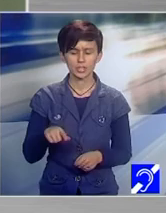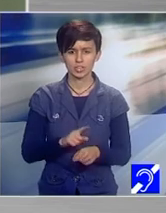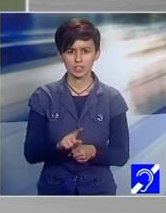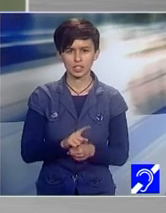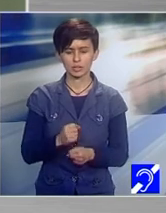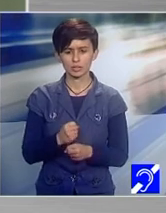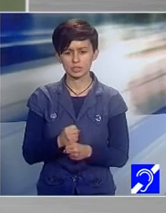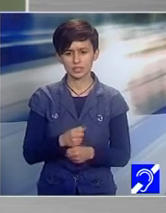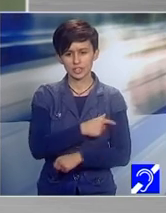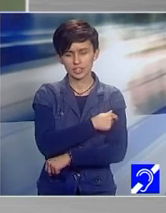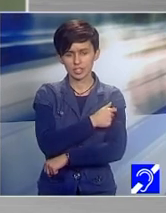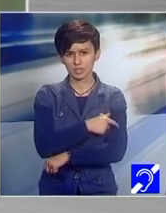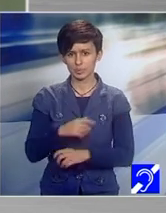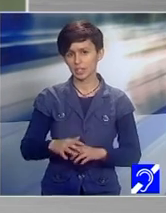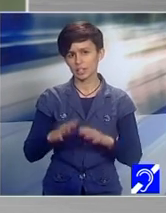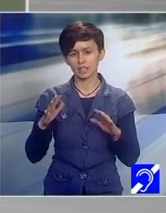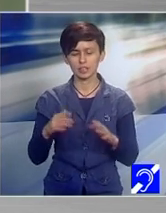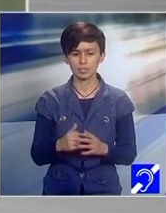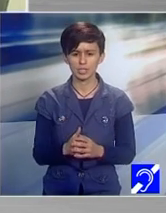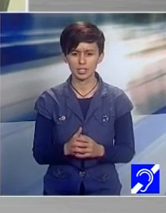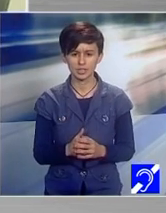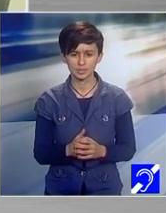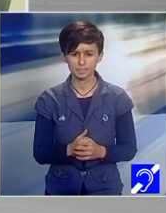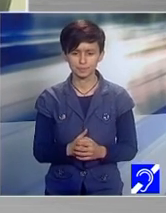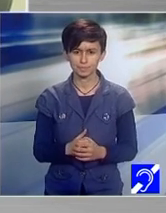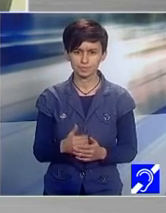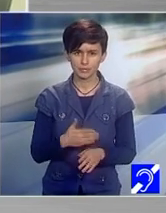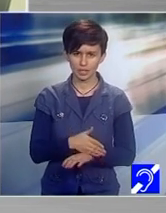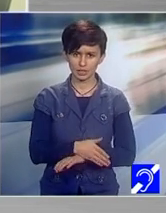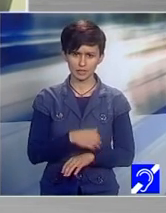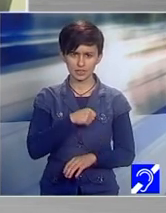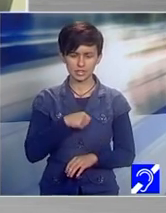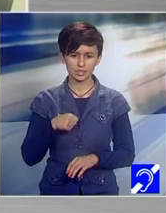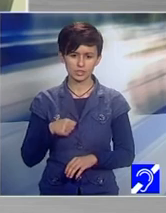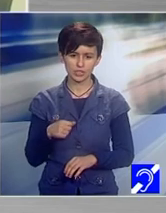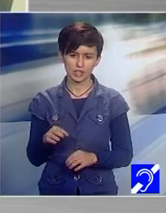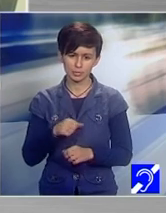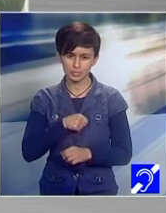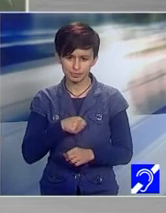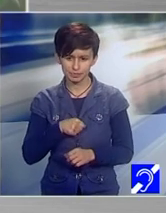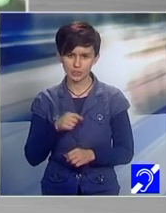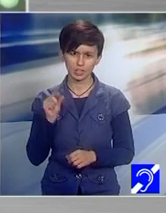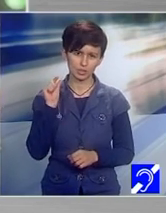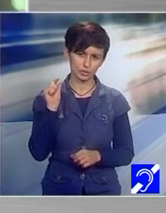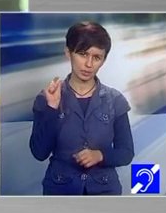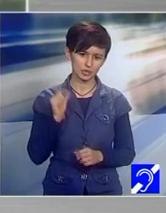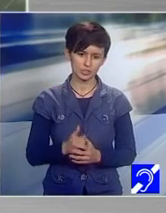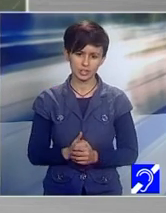în clinicile mari de intervenții chirurgicale pe incizii mici. Acesta este scopul și acesta